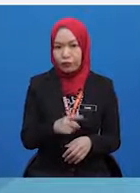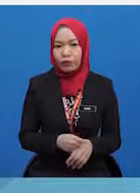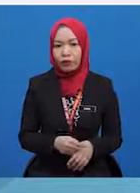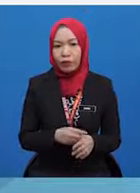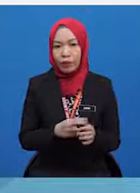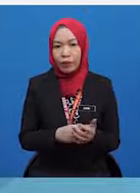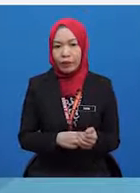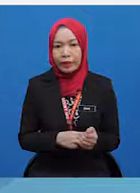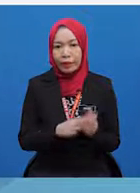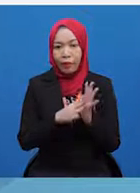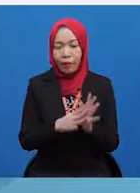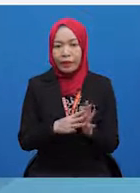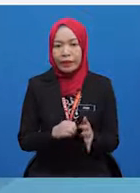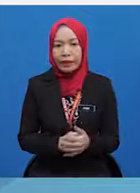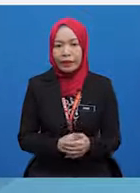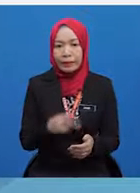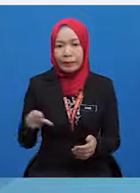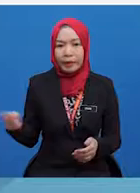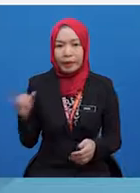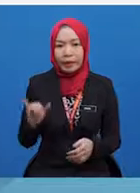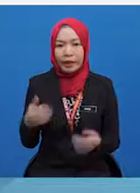perkara-perkara yang ada berkaitan dengannya.